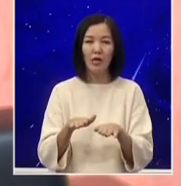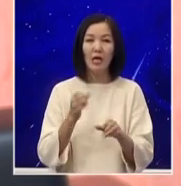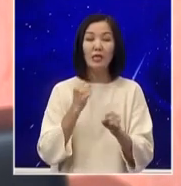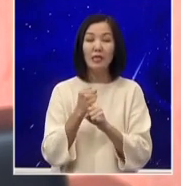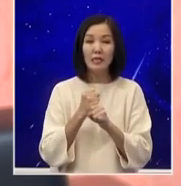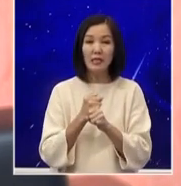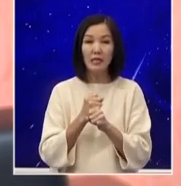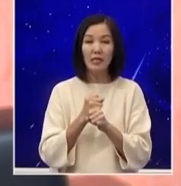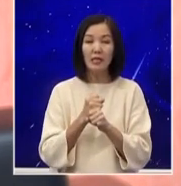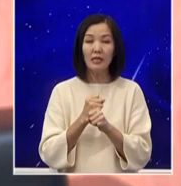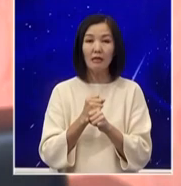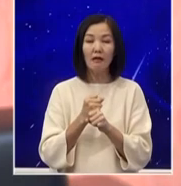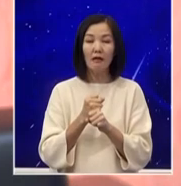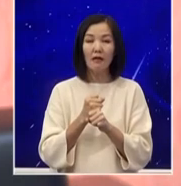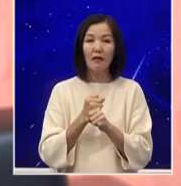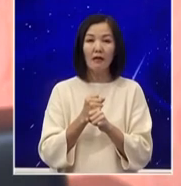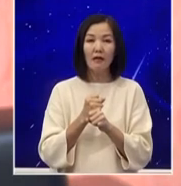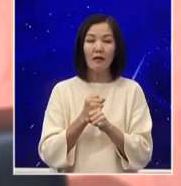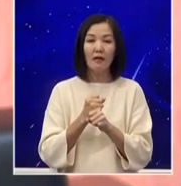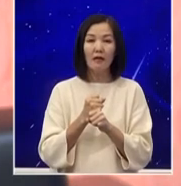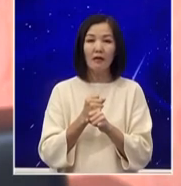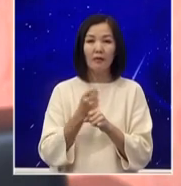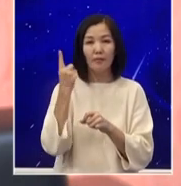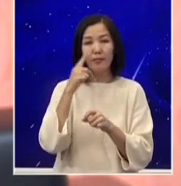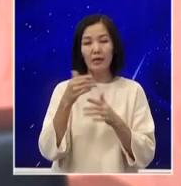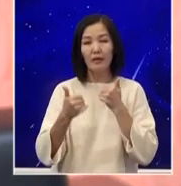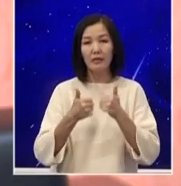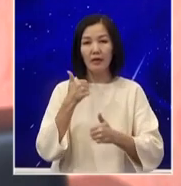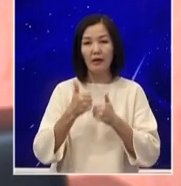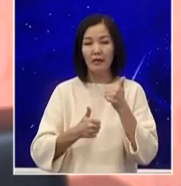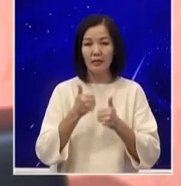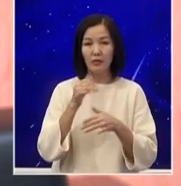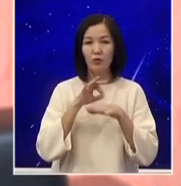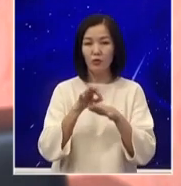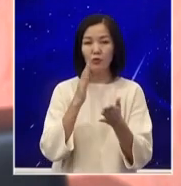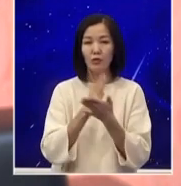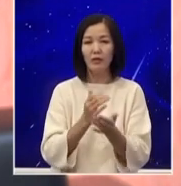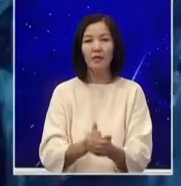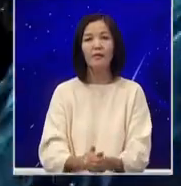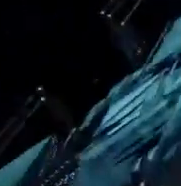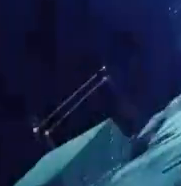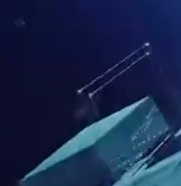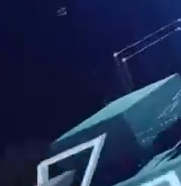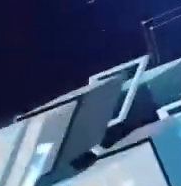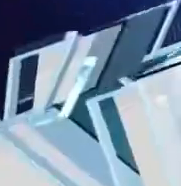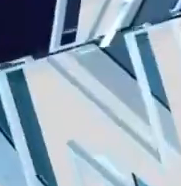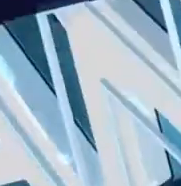қандай жұмыстар жасайды деген сияқты осындай үміткерлер өзара пікір сайыс таластары жүріп жатыр.